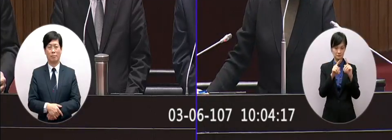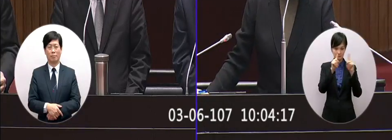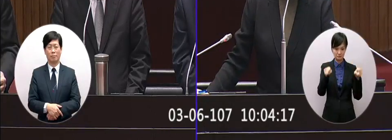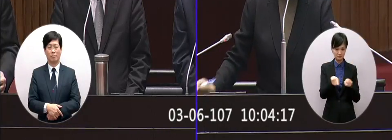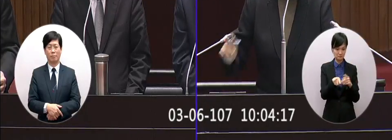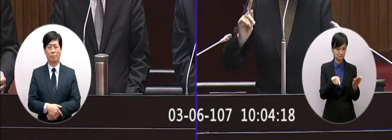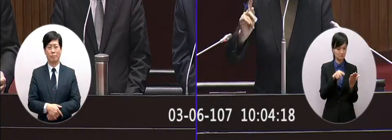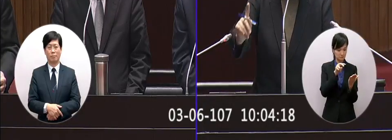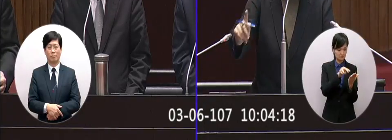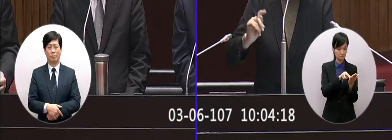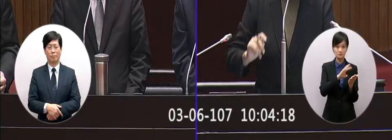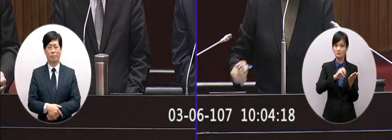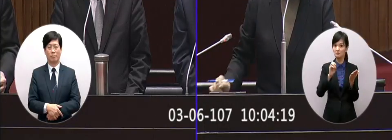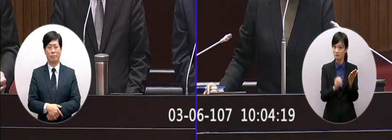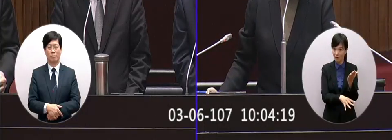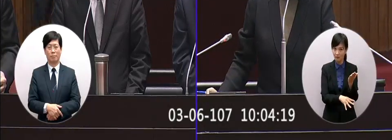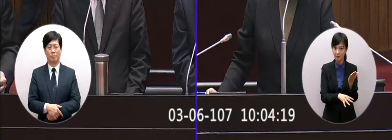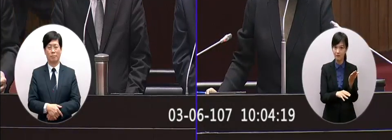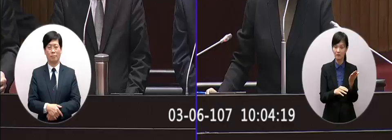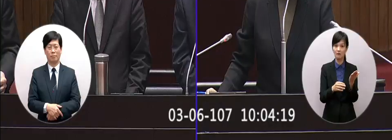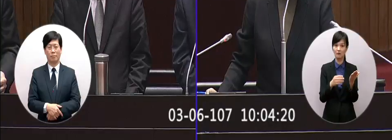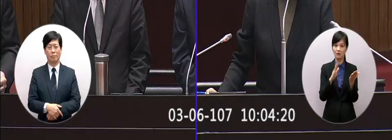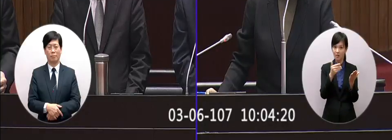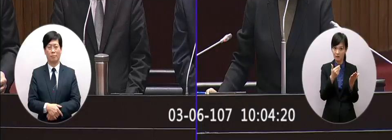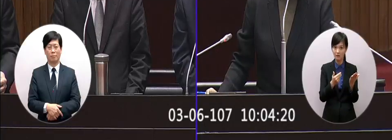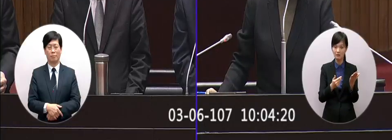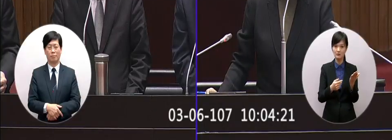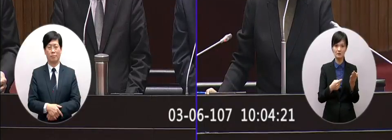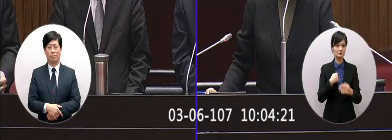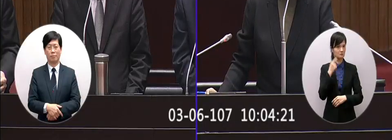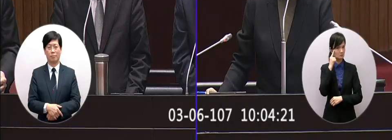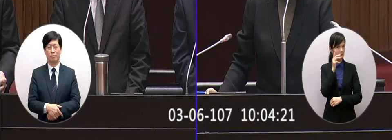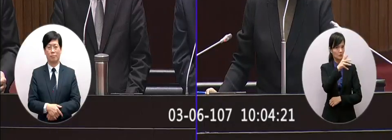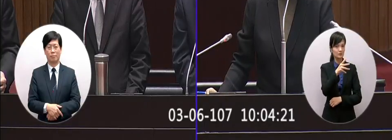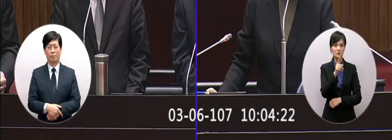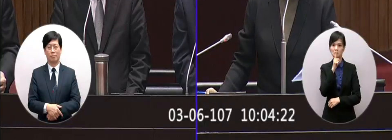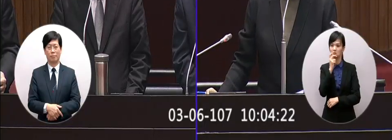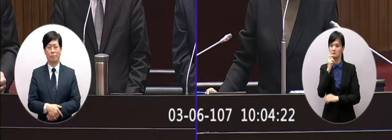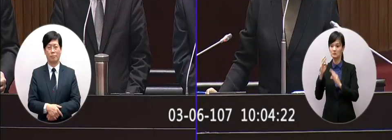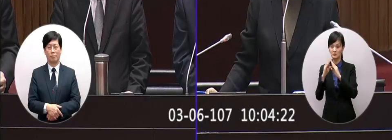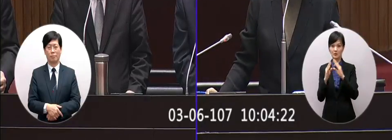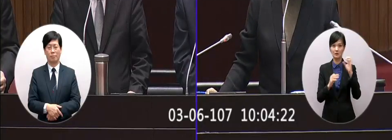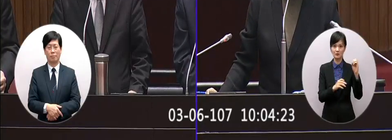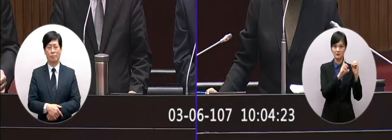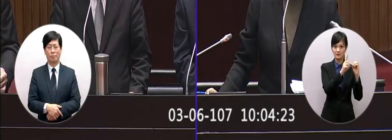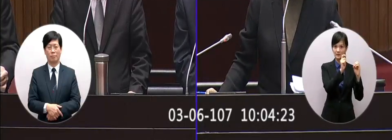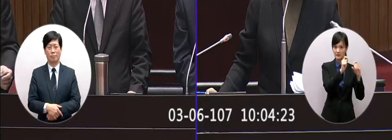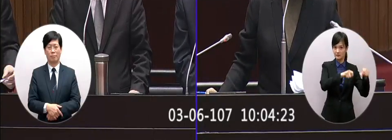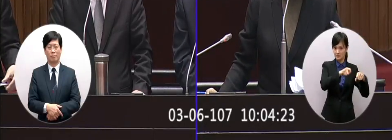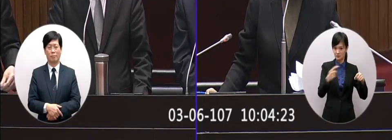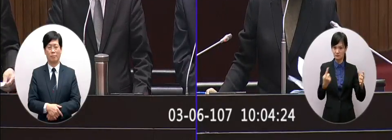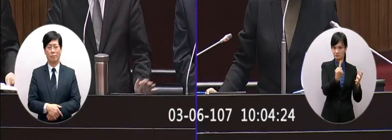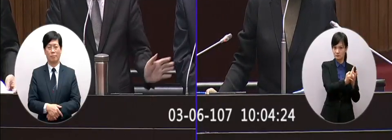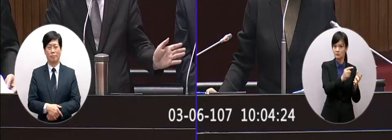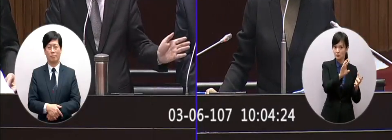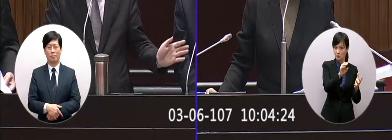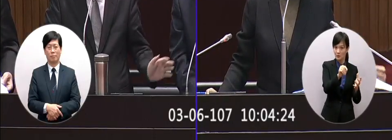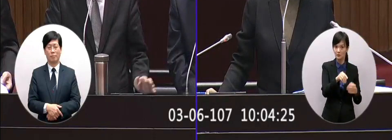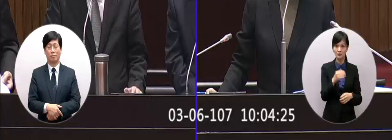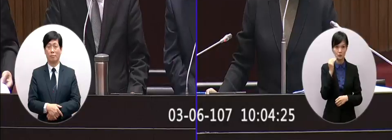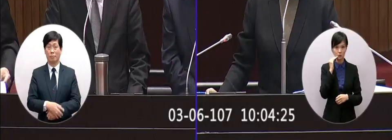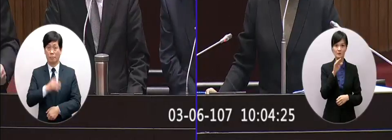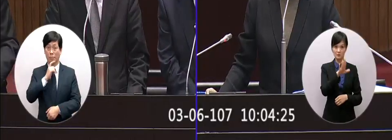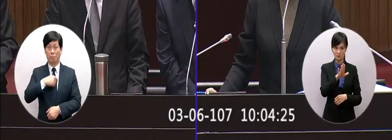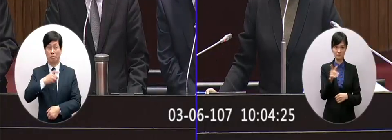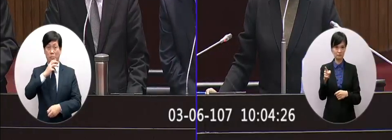所以本席要再跟你确认一下，到底央行有没有参与 ODA 的计划？如果有，他扮演什么角色？ 总